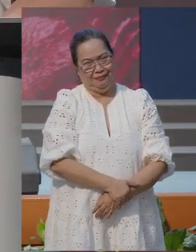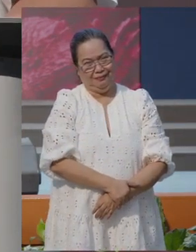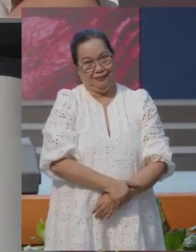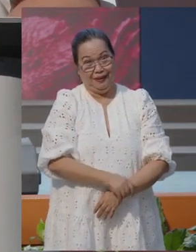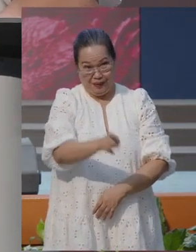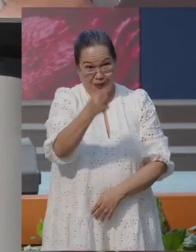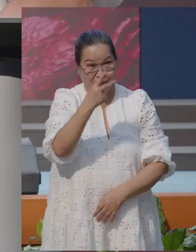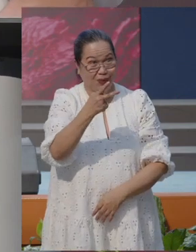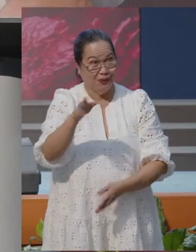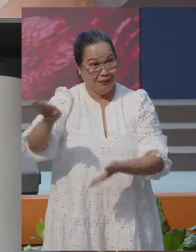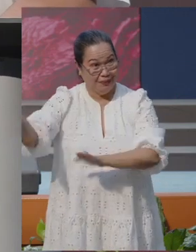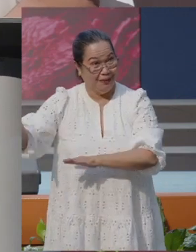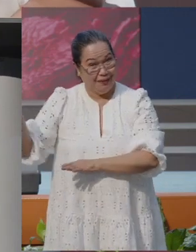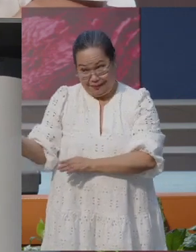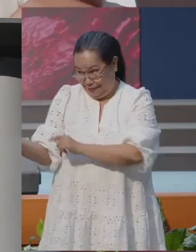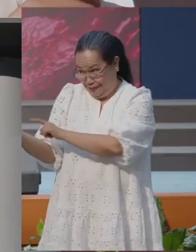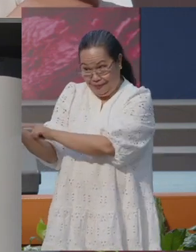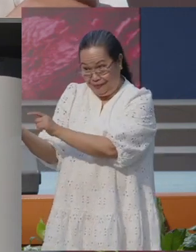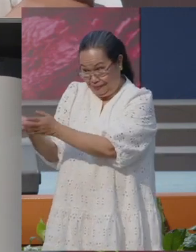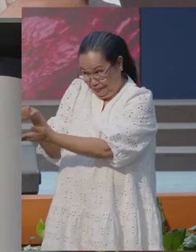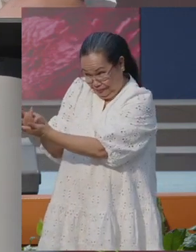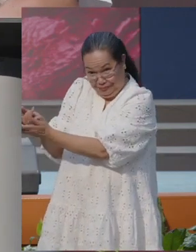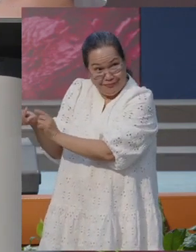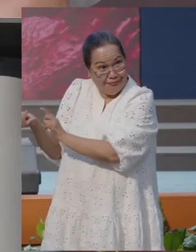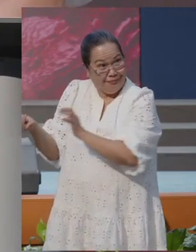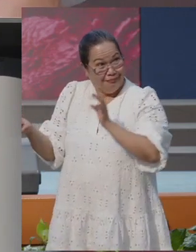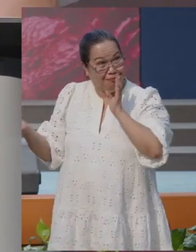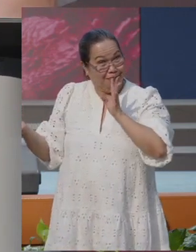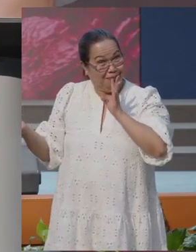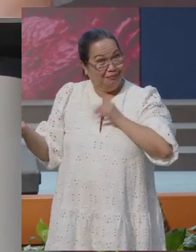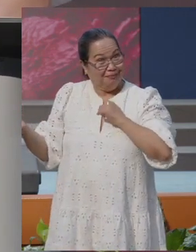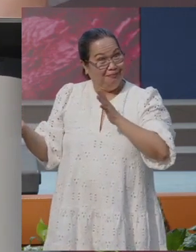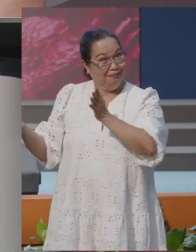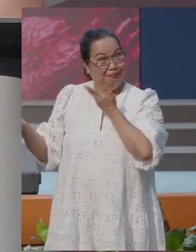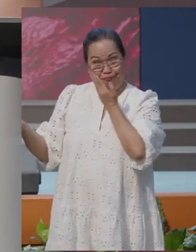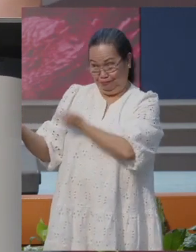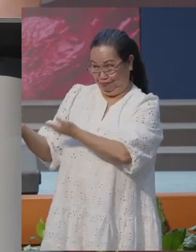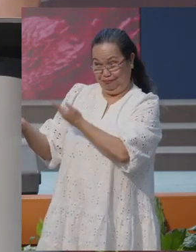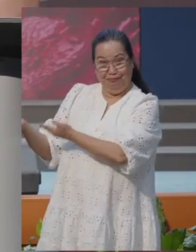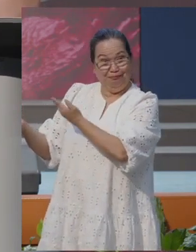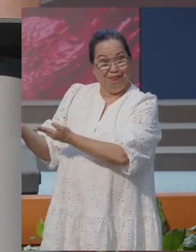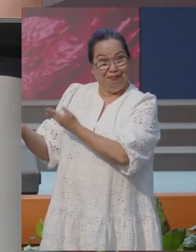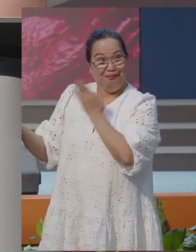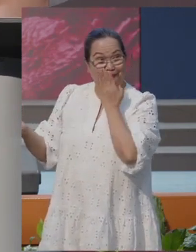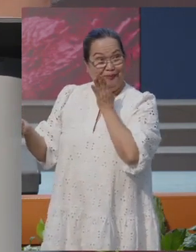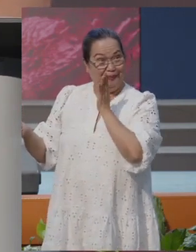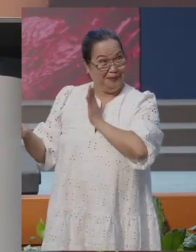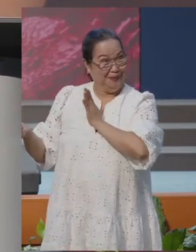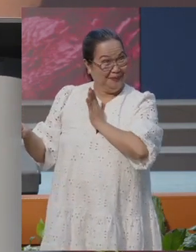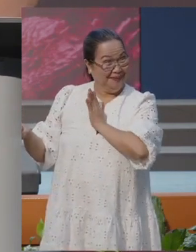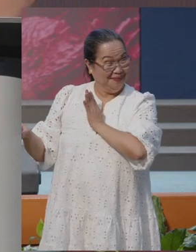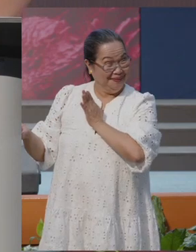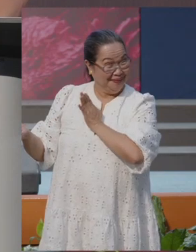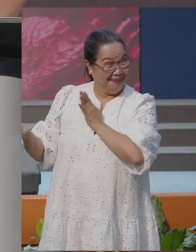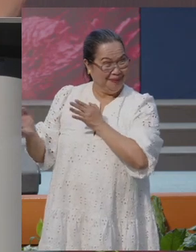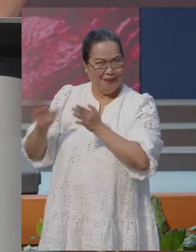Kapag sinisiraan nila tayo sa ating likuran, magsalita tayo ng maganda sa kanilang